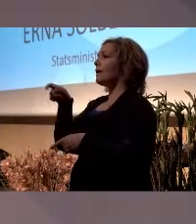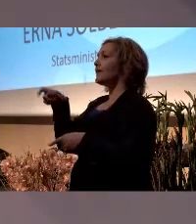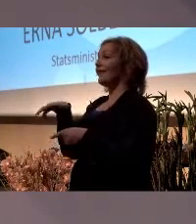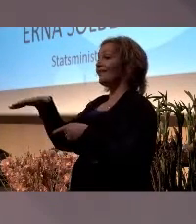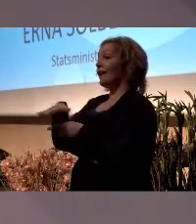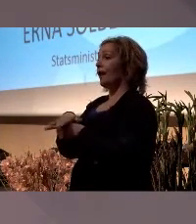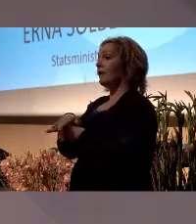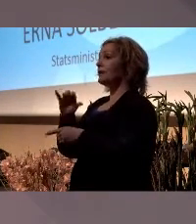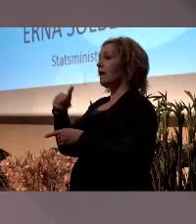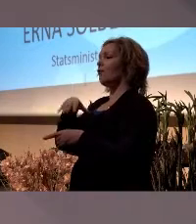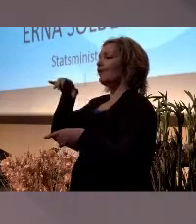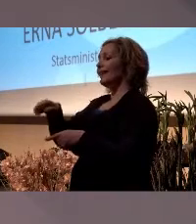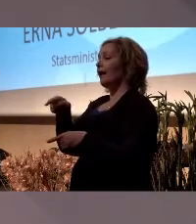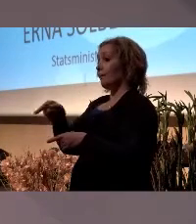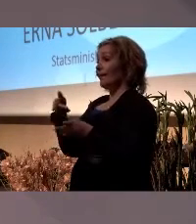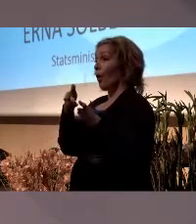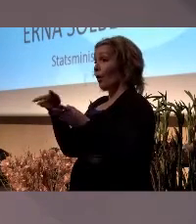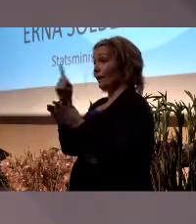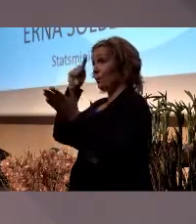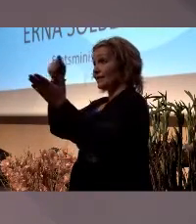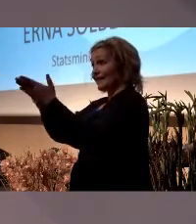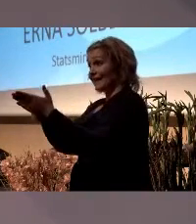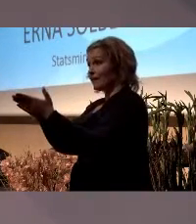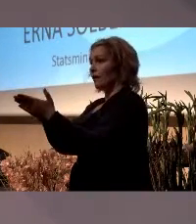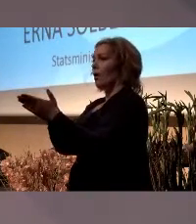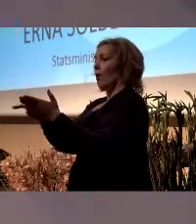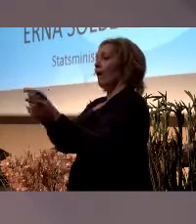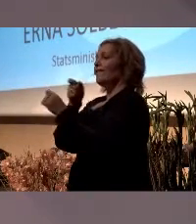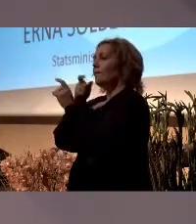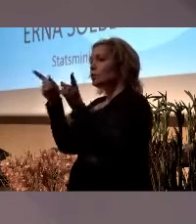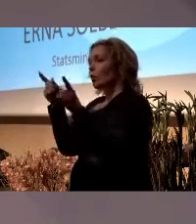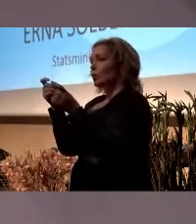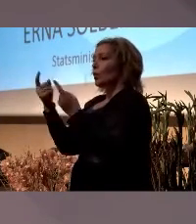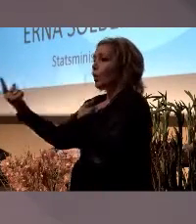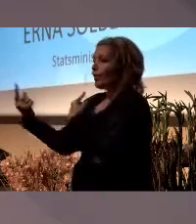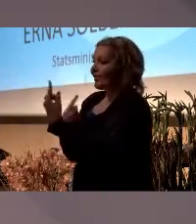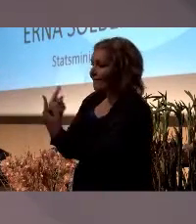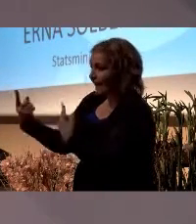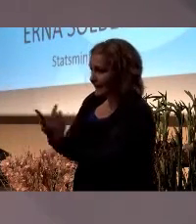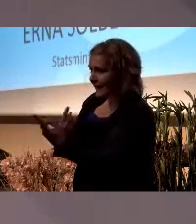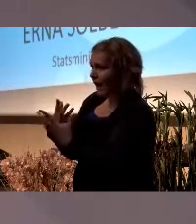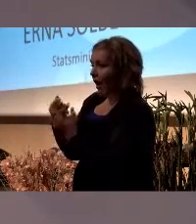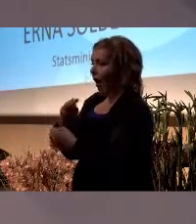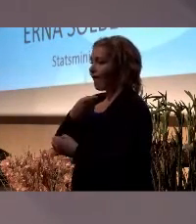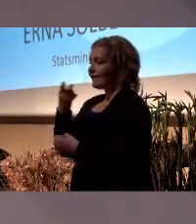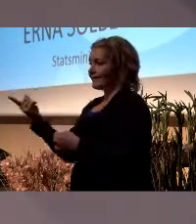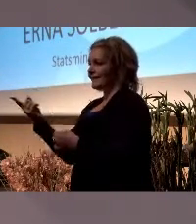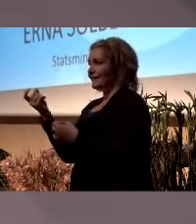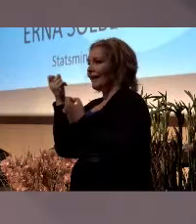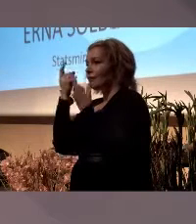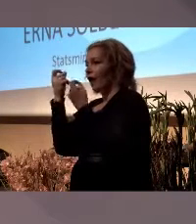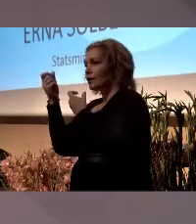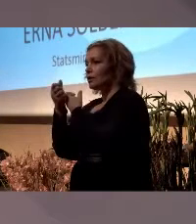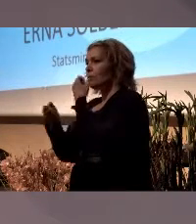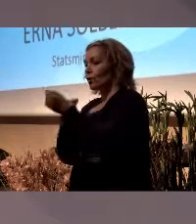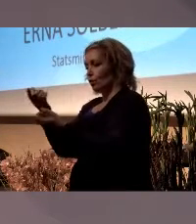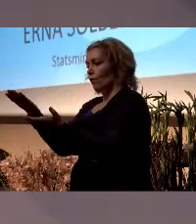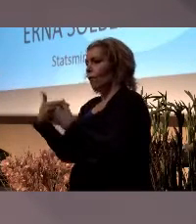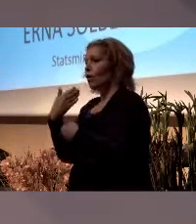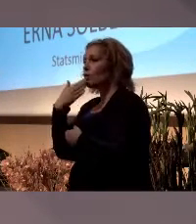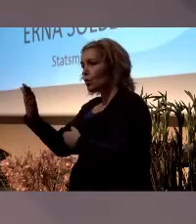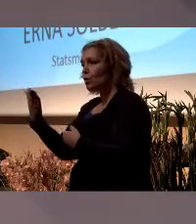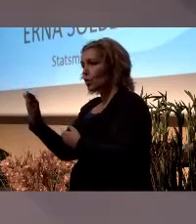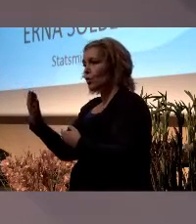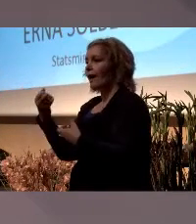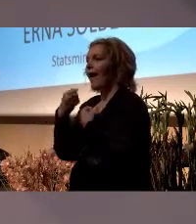landet ha tilgang på denne ordningen. Da skal informasjonsutvekslingen av de dataene som gjør at du får god